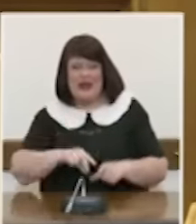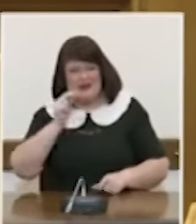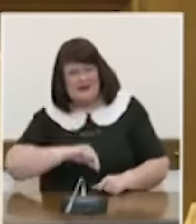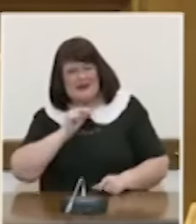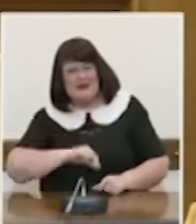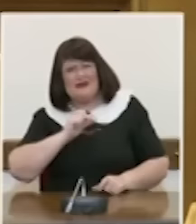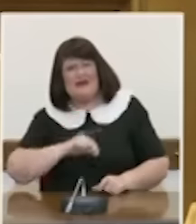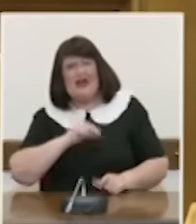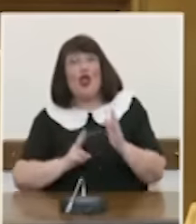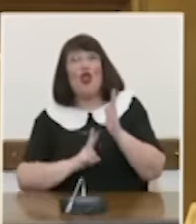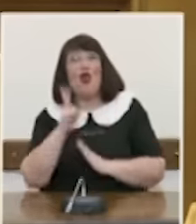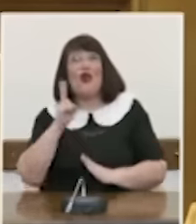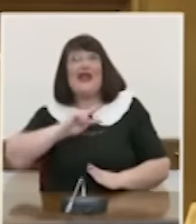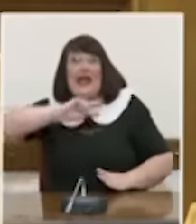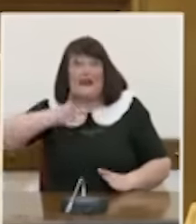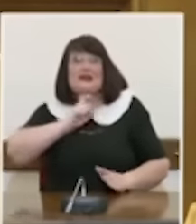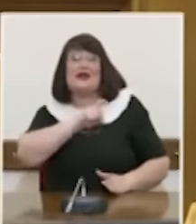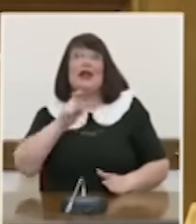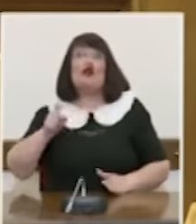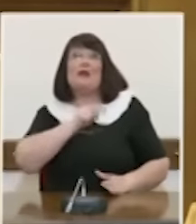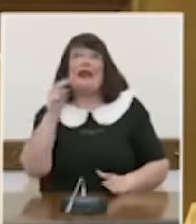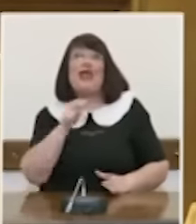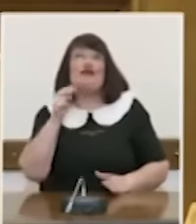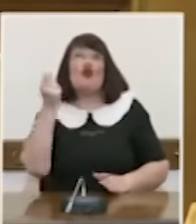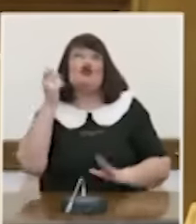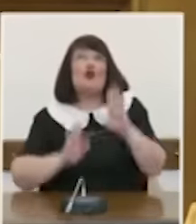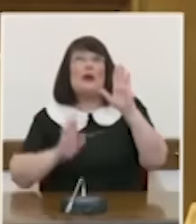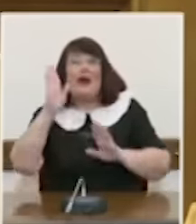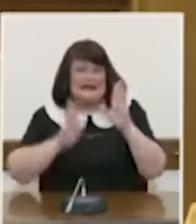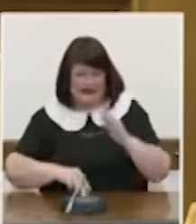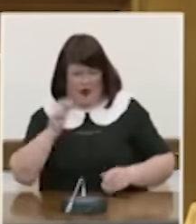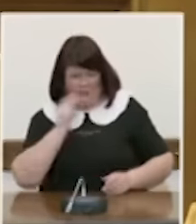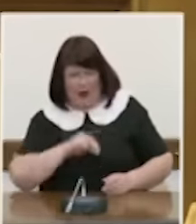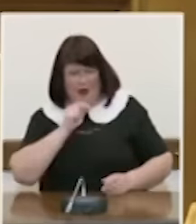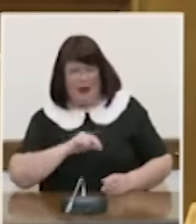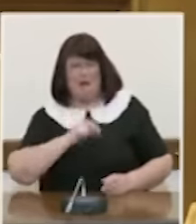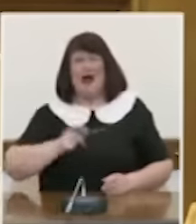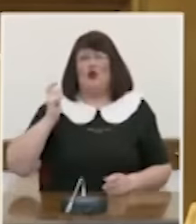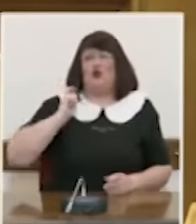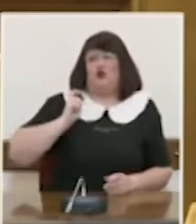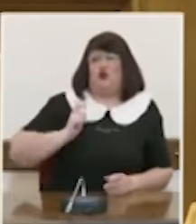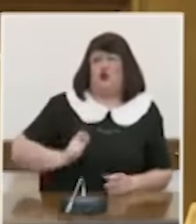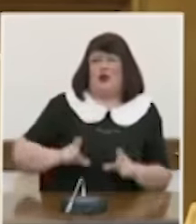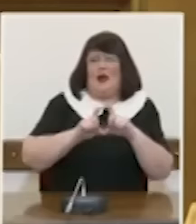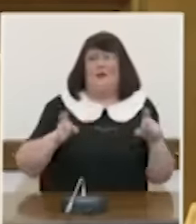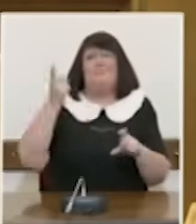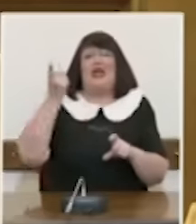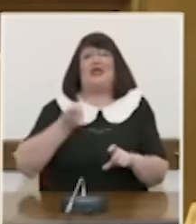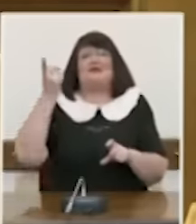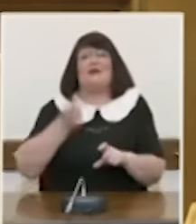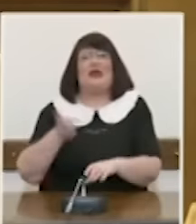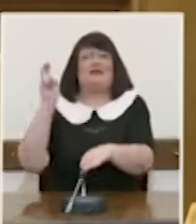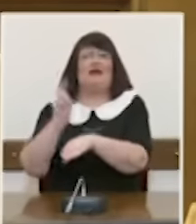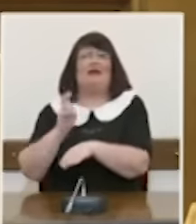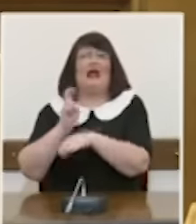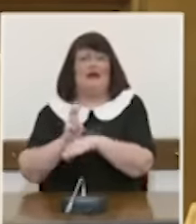από 12 δισεκατομμύρια ευρώ. Τα παραπάνω μεταφράζονται σε μερίσματα για τους μετόχους των επιχειρήσεων